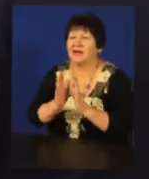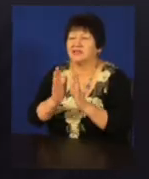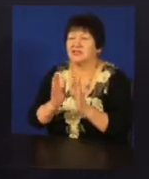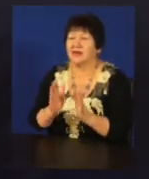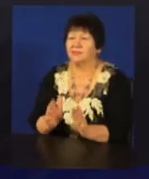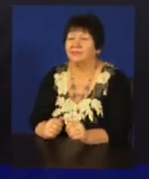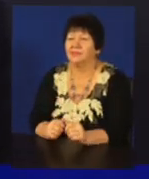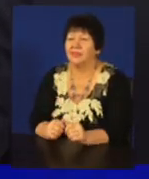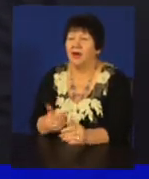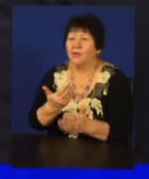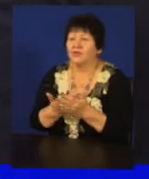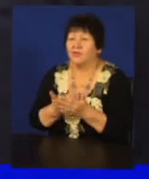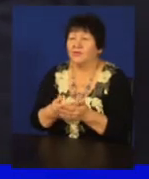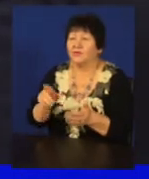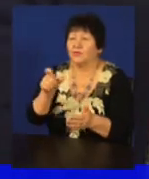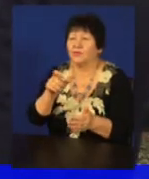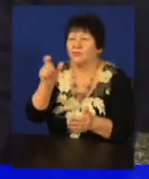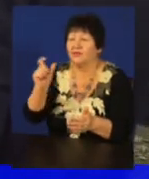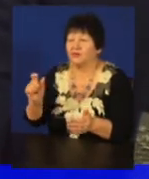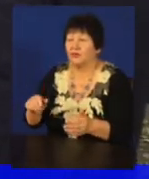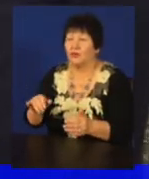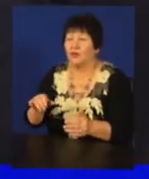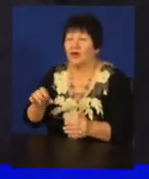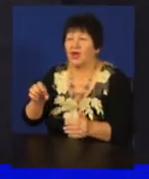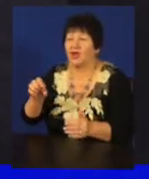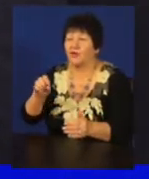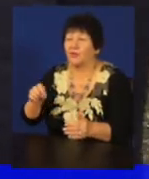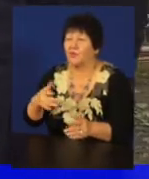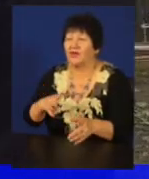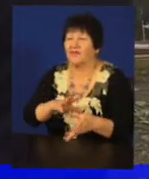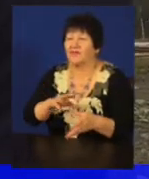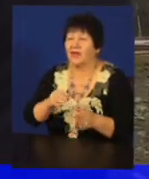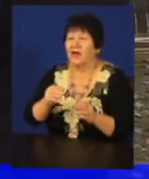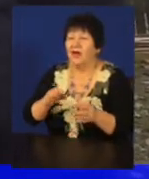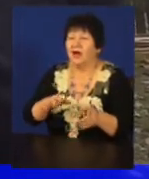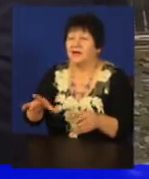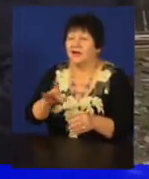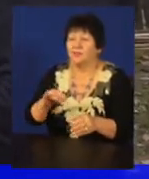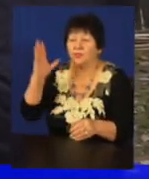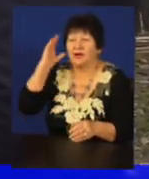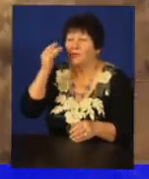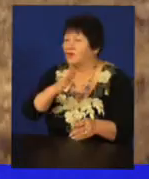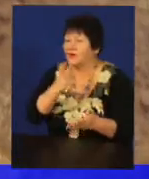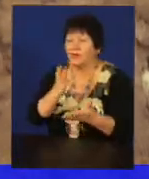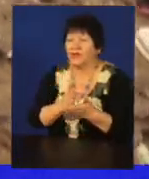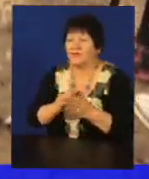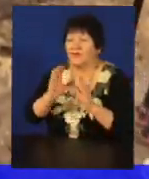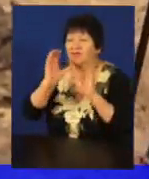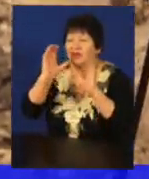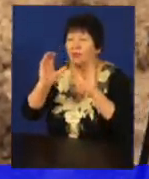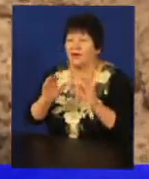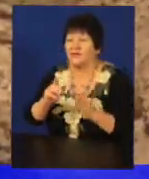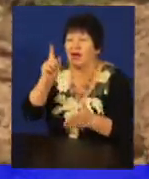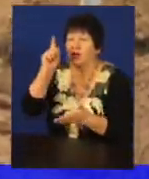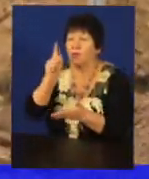început lucrarea. Potrivit oficialilor europeni, problema este una mai complexă. În Republica Moldova nu există o lege care ar obliga